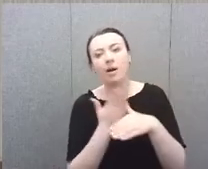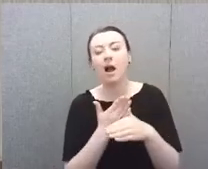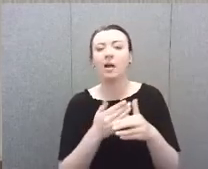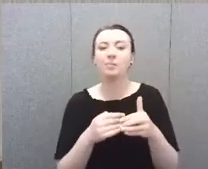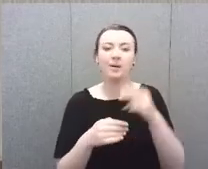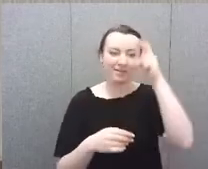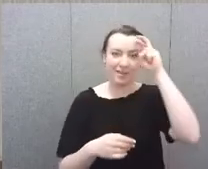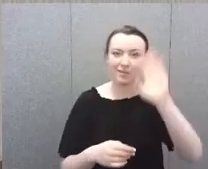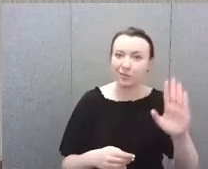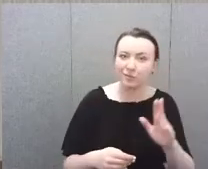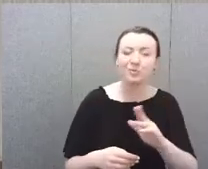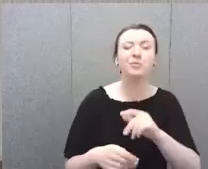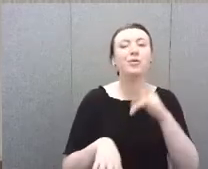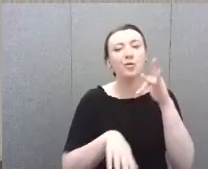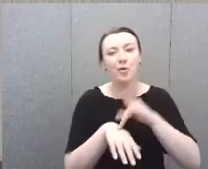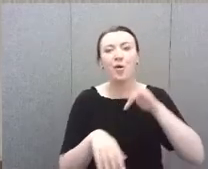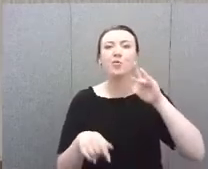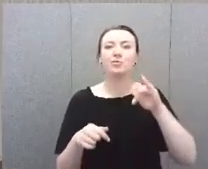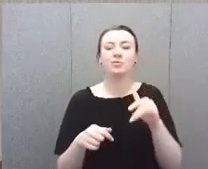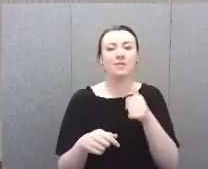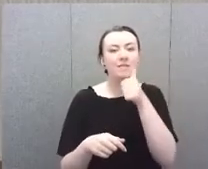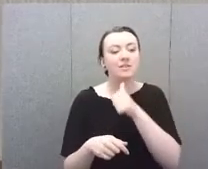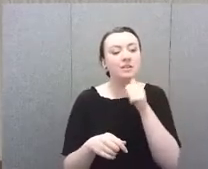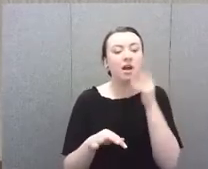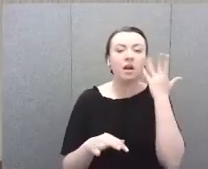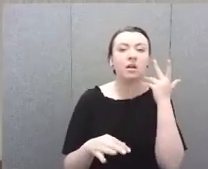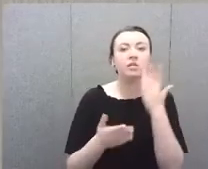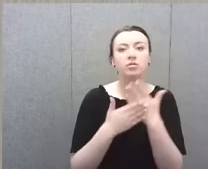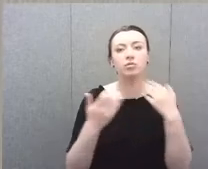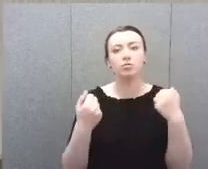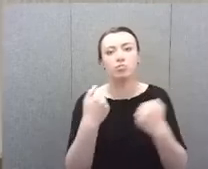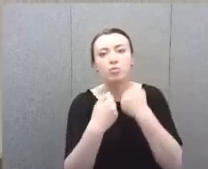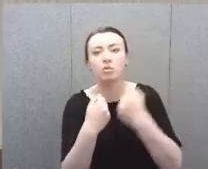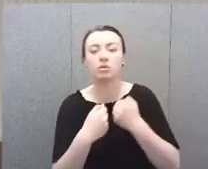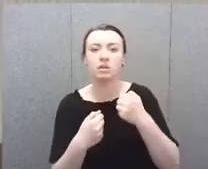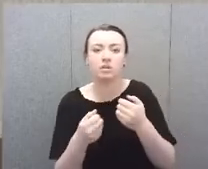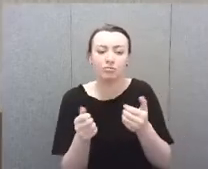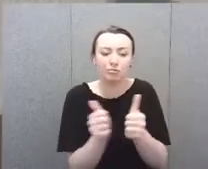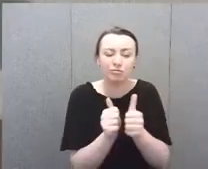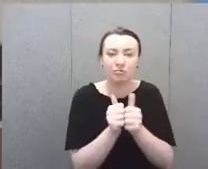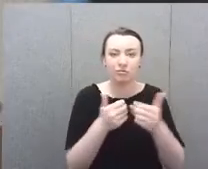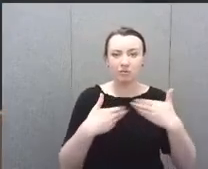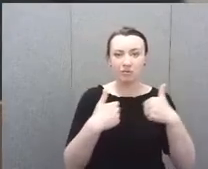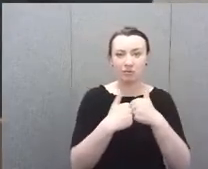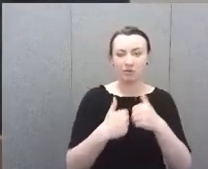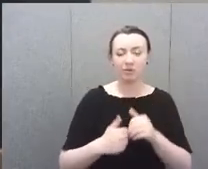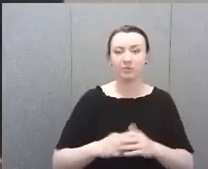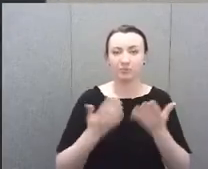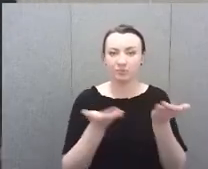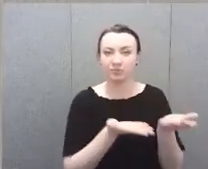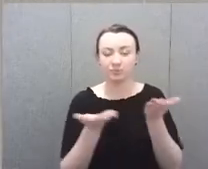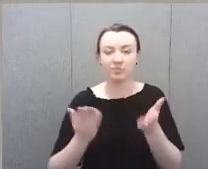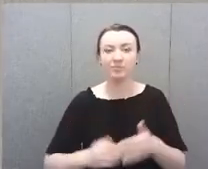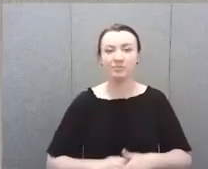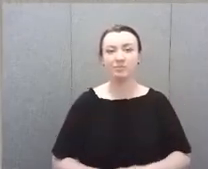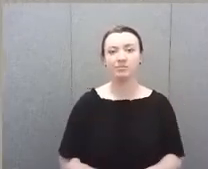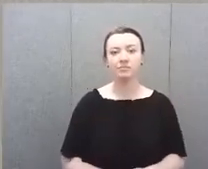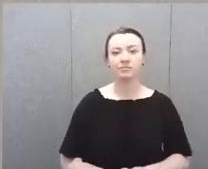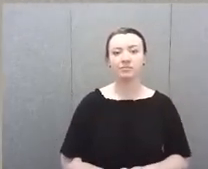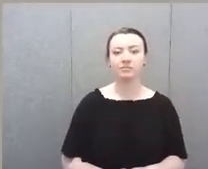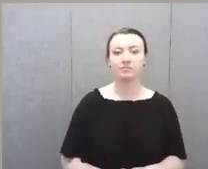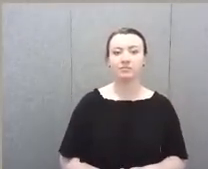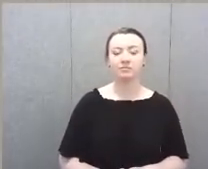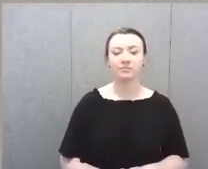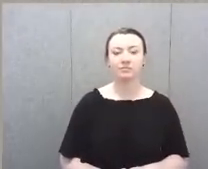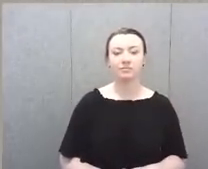решении проблемы насилия в отношении женщин в местной среде и в семье, она это поддерживает.